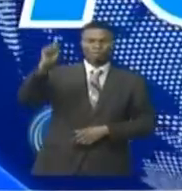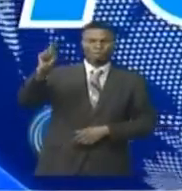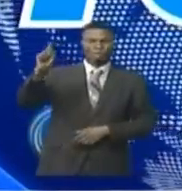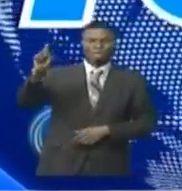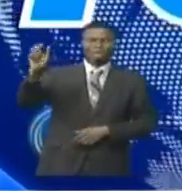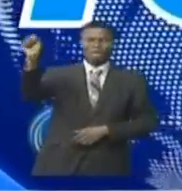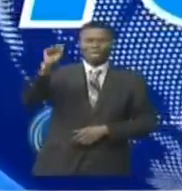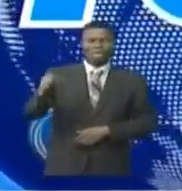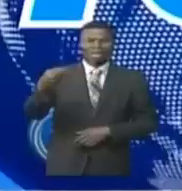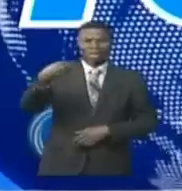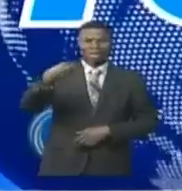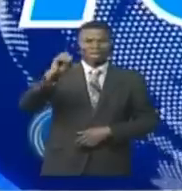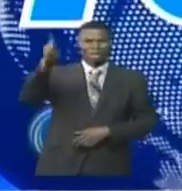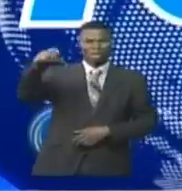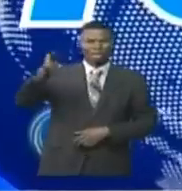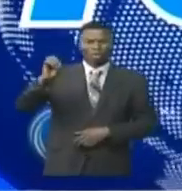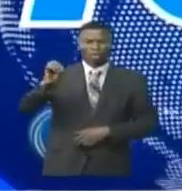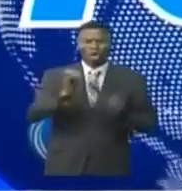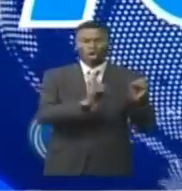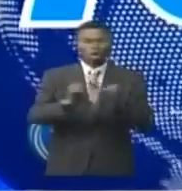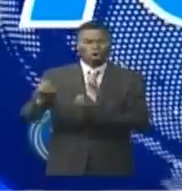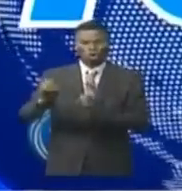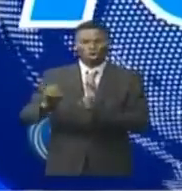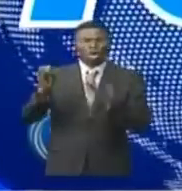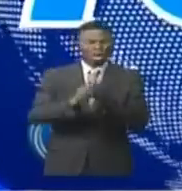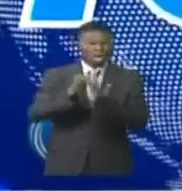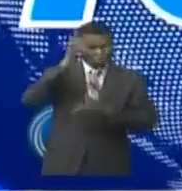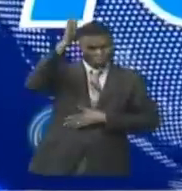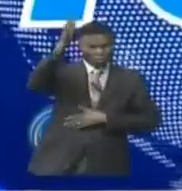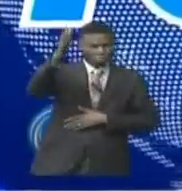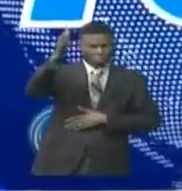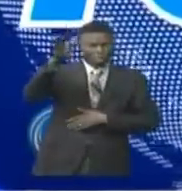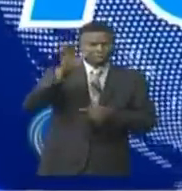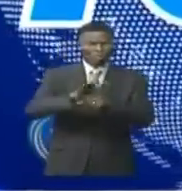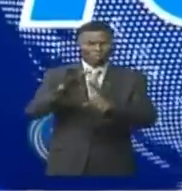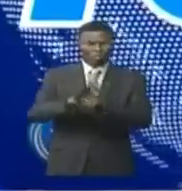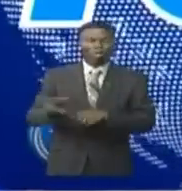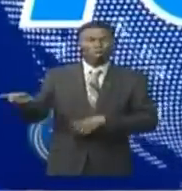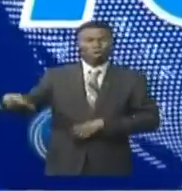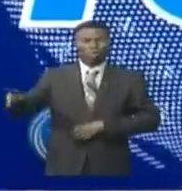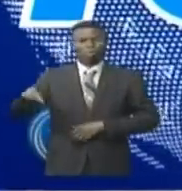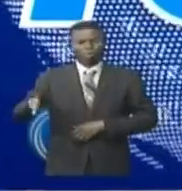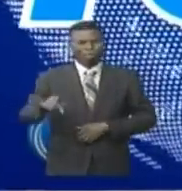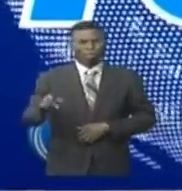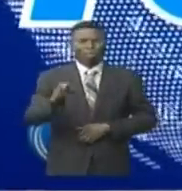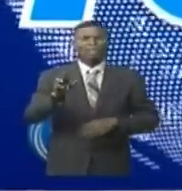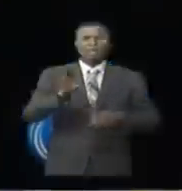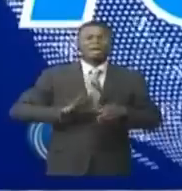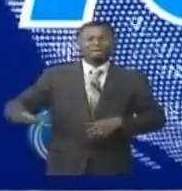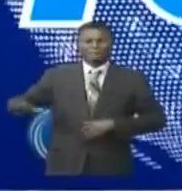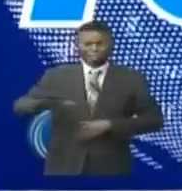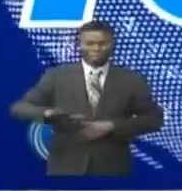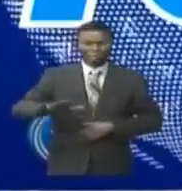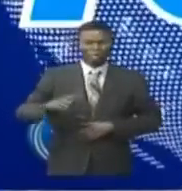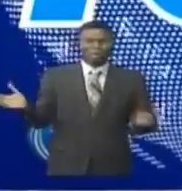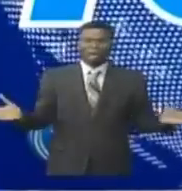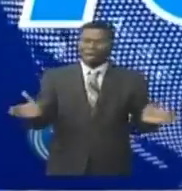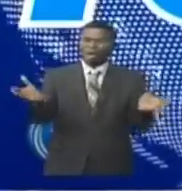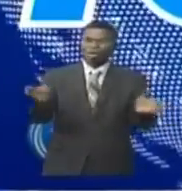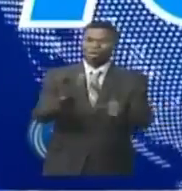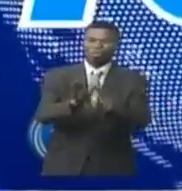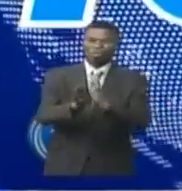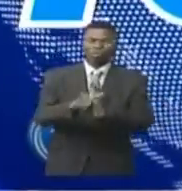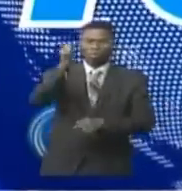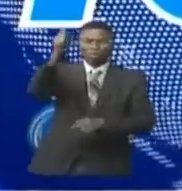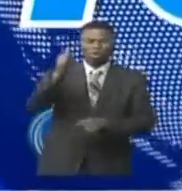association projette d'organiser d'autres marches dans les différentes provinces de la République démocratique du Congo pour encourager les